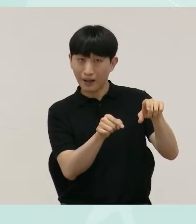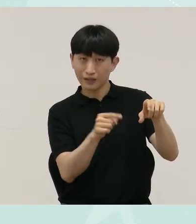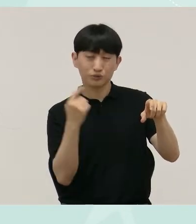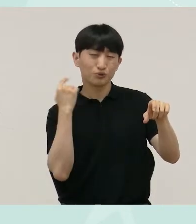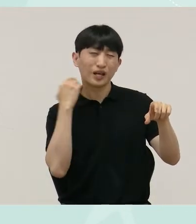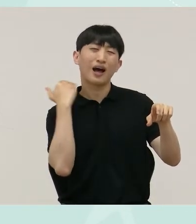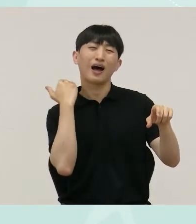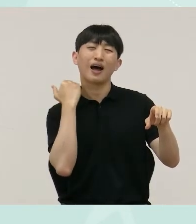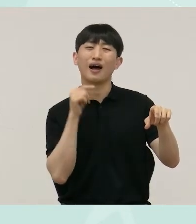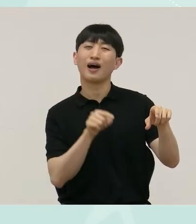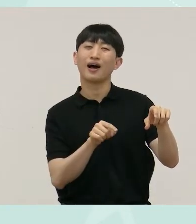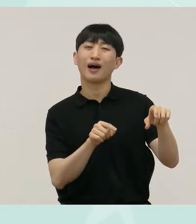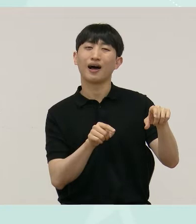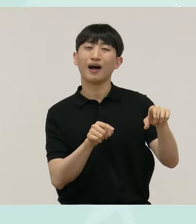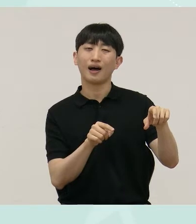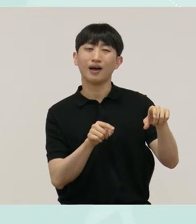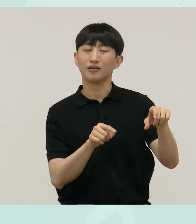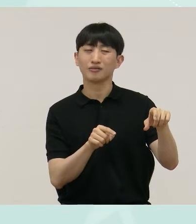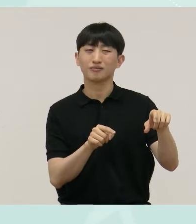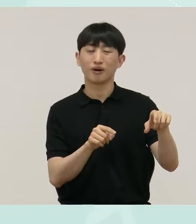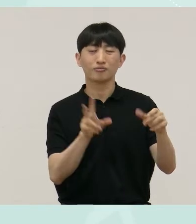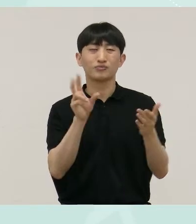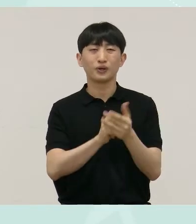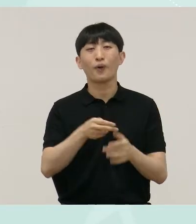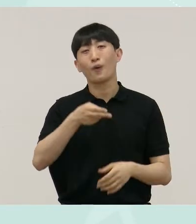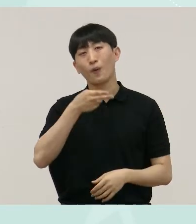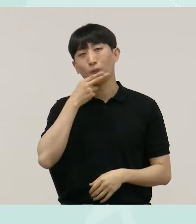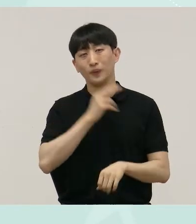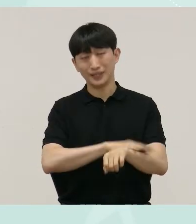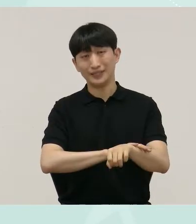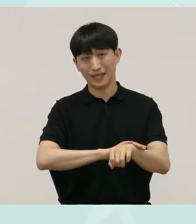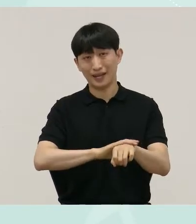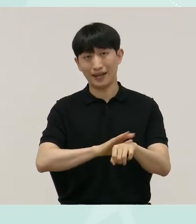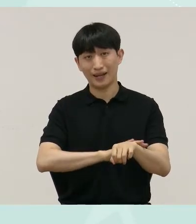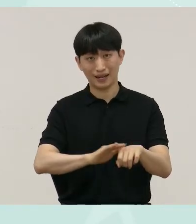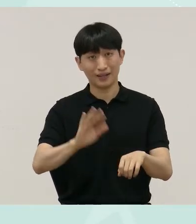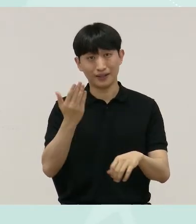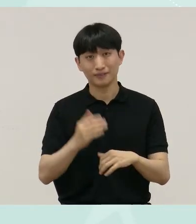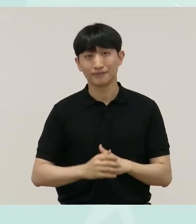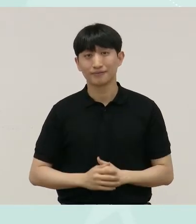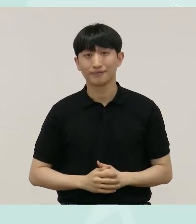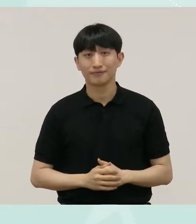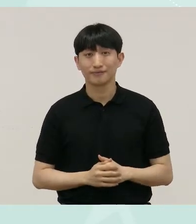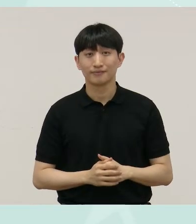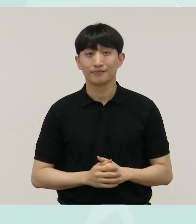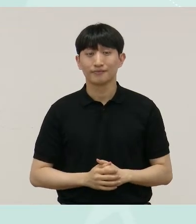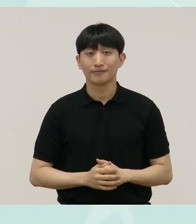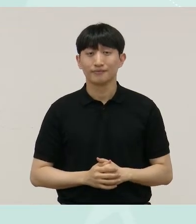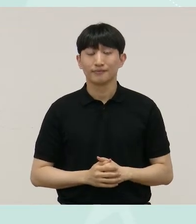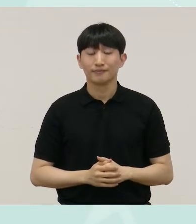때문에 커스메틱하라고도 큰 문제가 없이 환자들이 많이 좋아를 하고 있는데요.